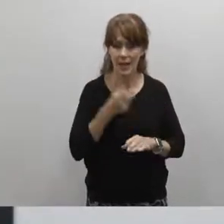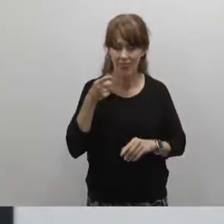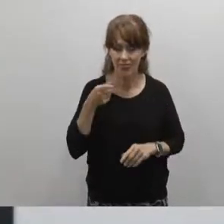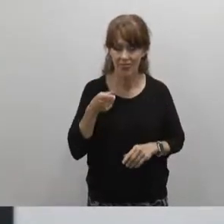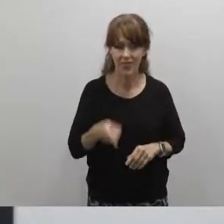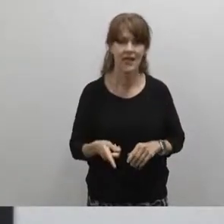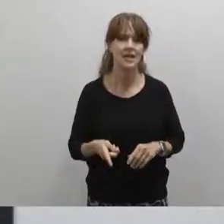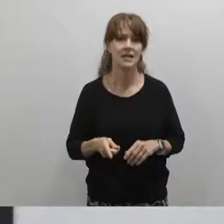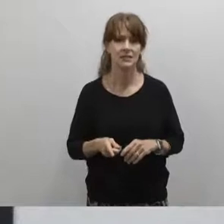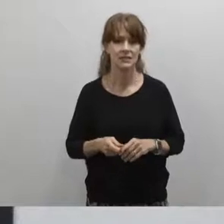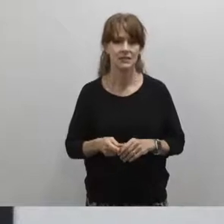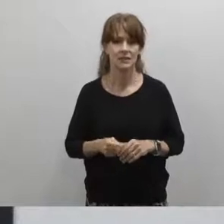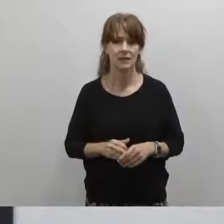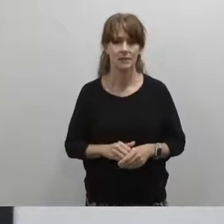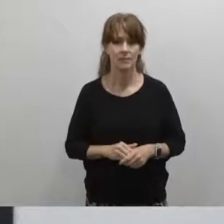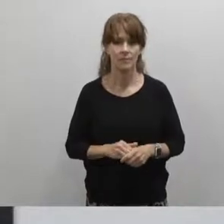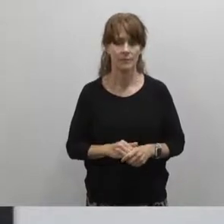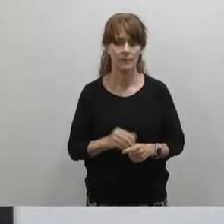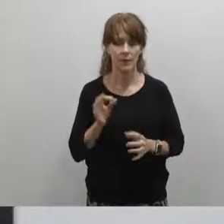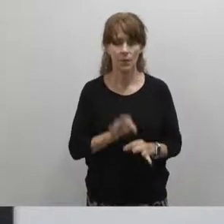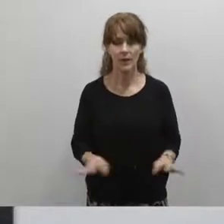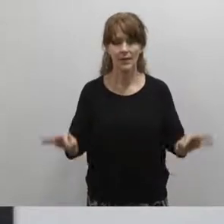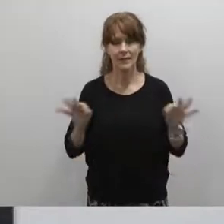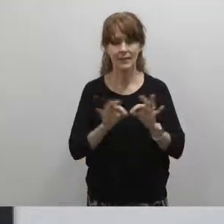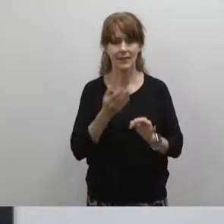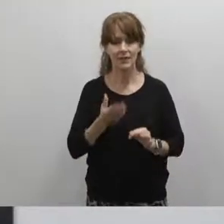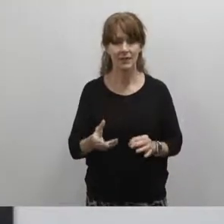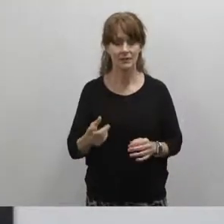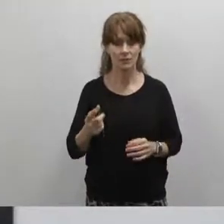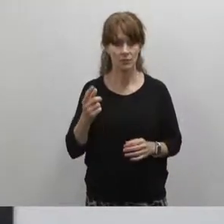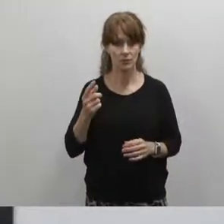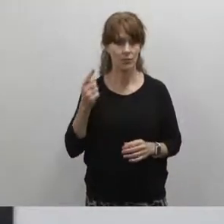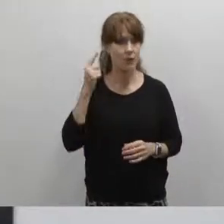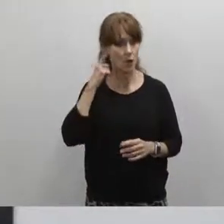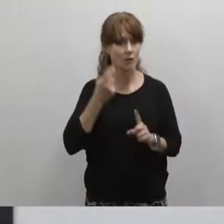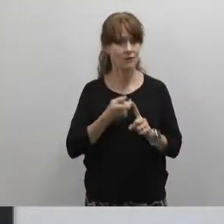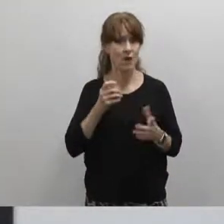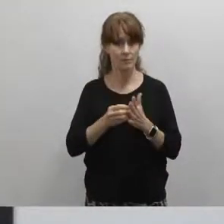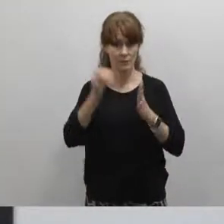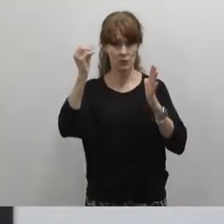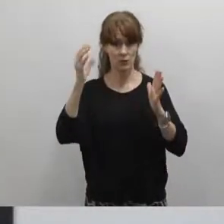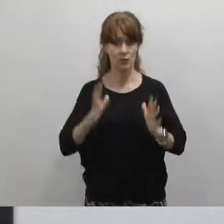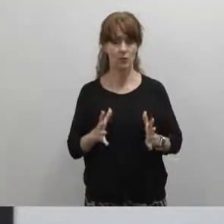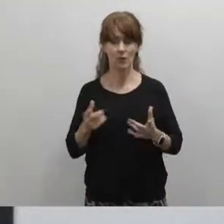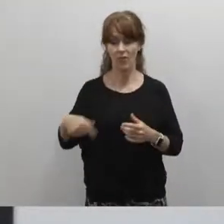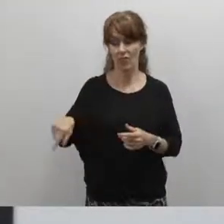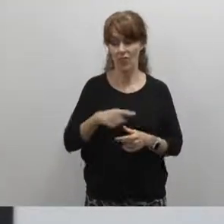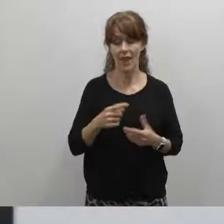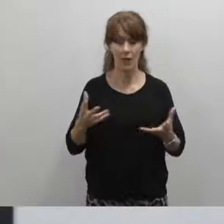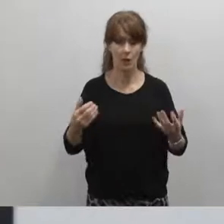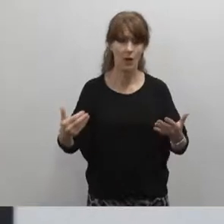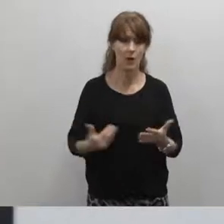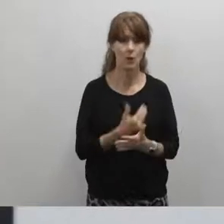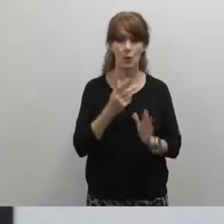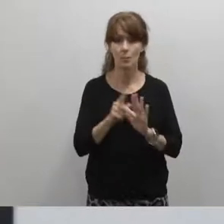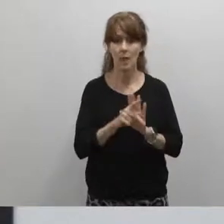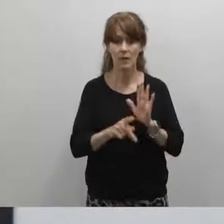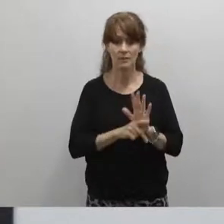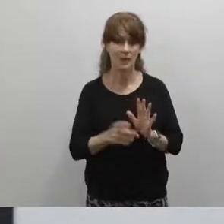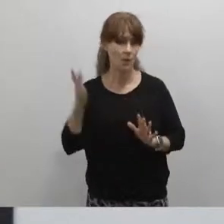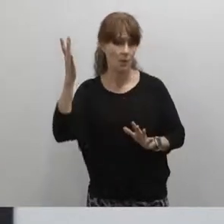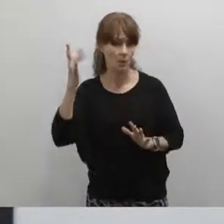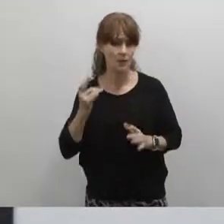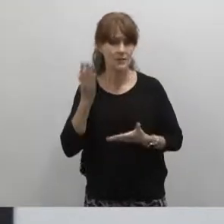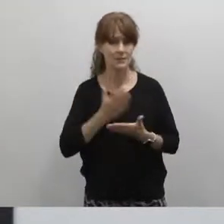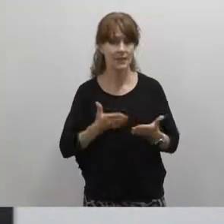dương cú chữ mùi kì hay quay để dân bàn từ tu lư